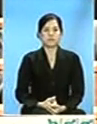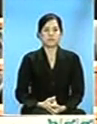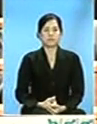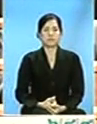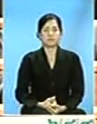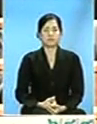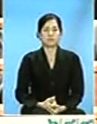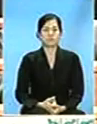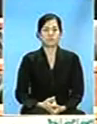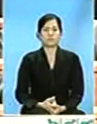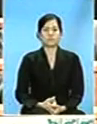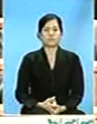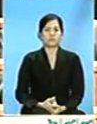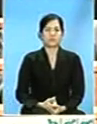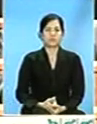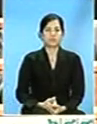ตอบ